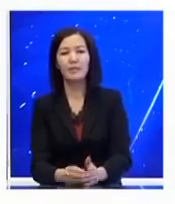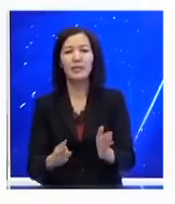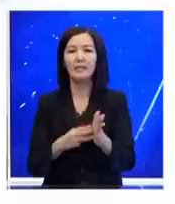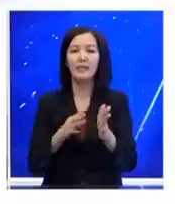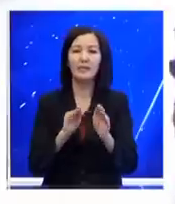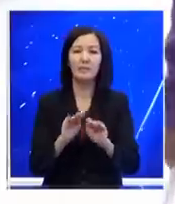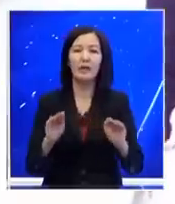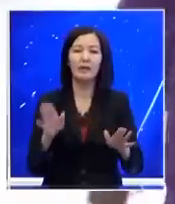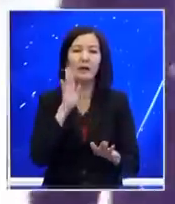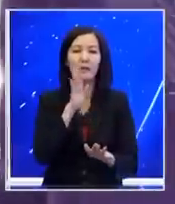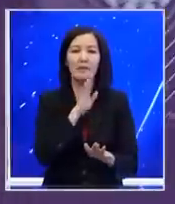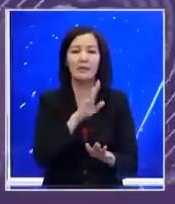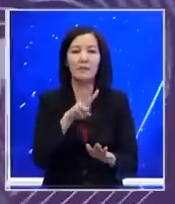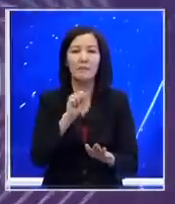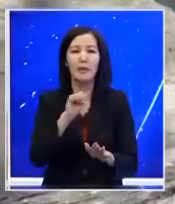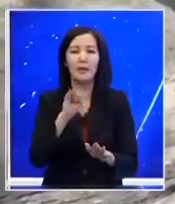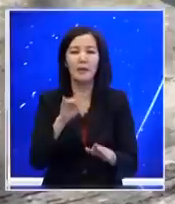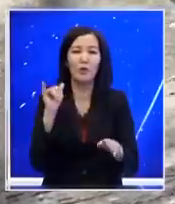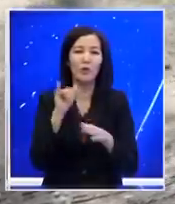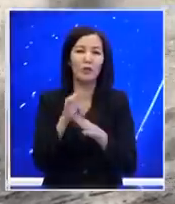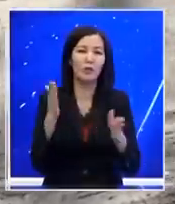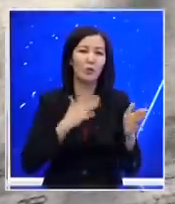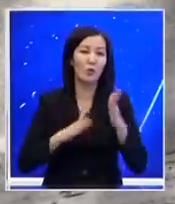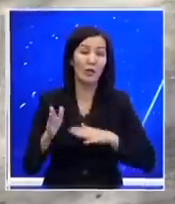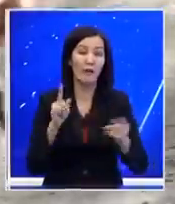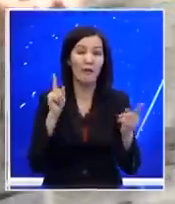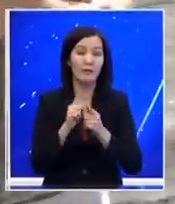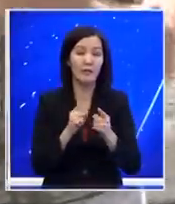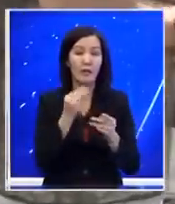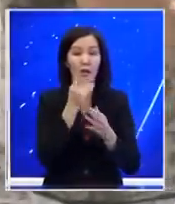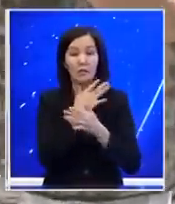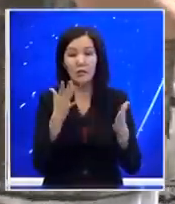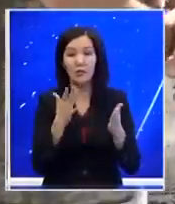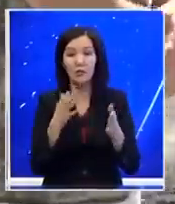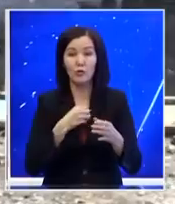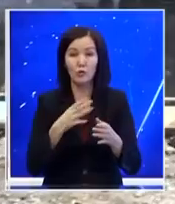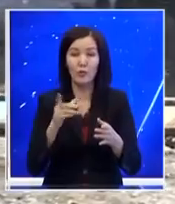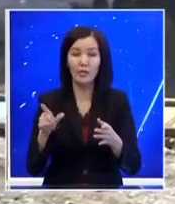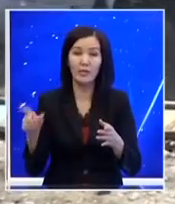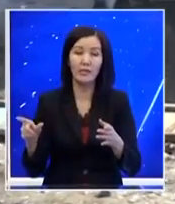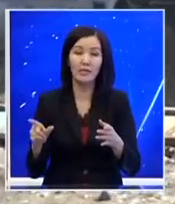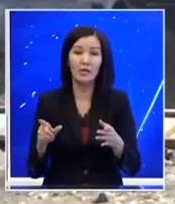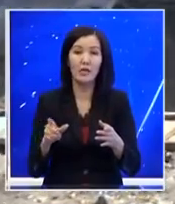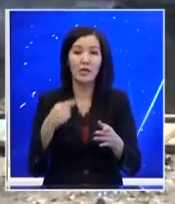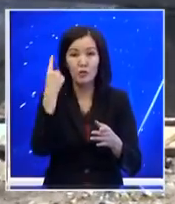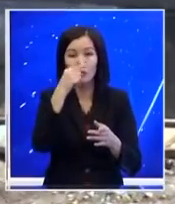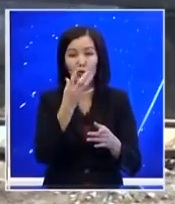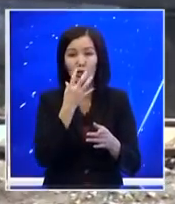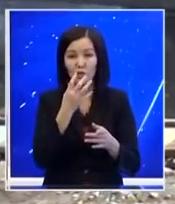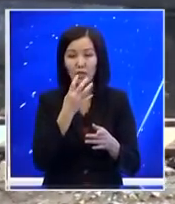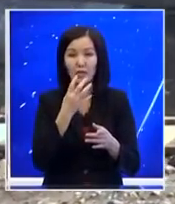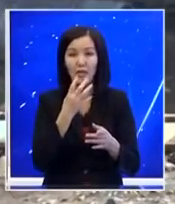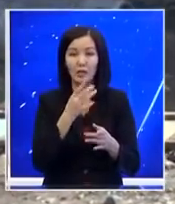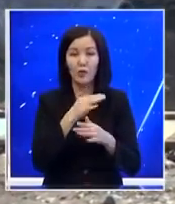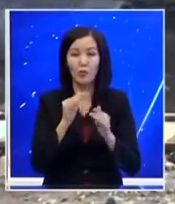баланың анасы Майра Бақтыбаева келген қонақтарды қуана қарсы алды. Азық-түлік арқалаған жомарт жандардың жүздерінен жылылық іздегендей. Көп балалы